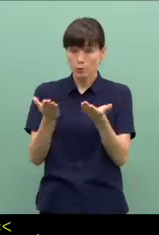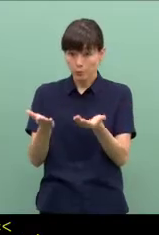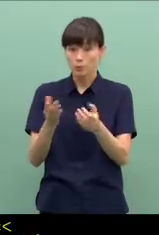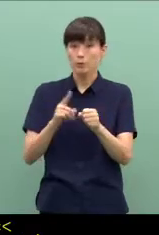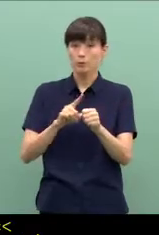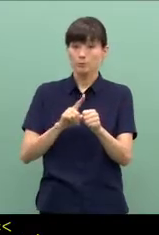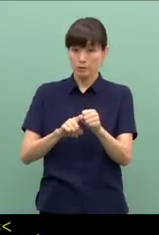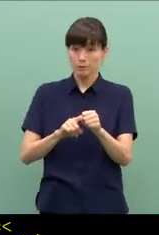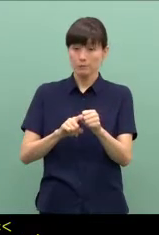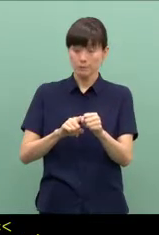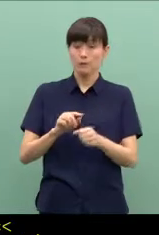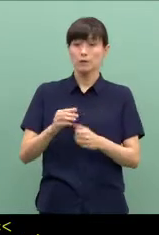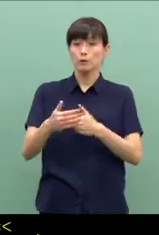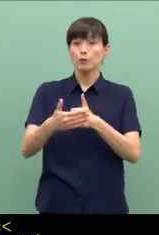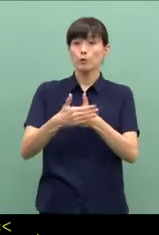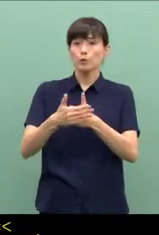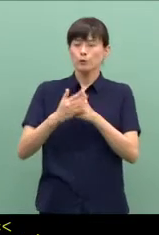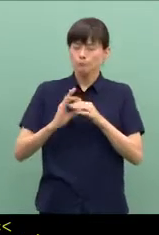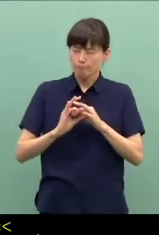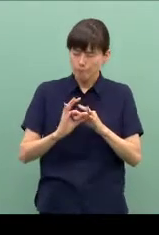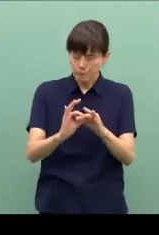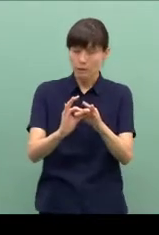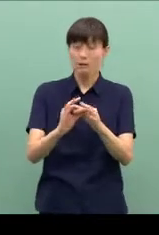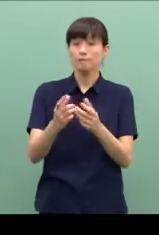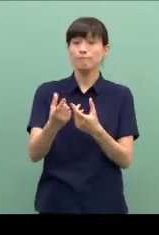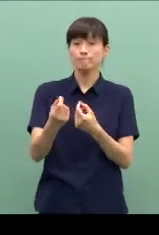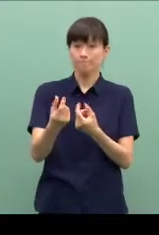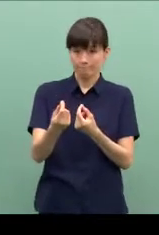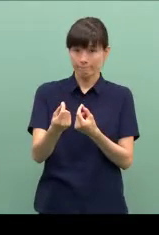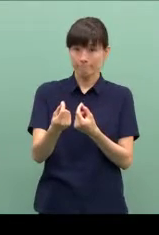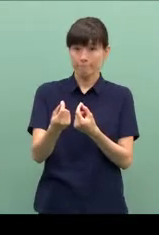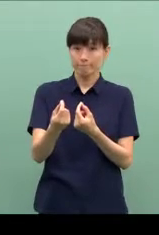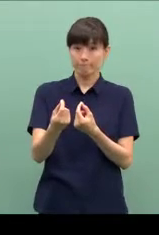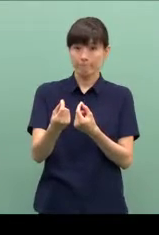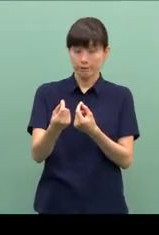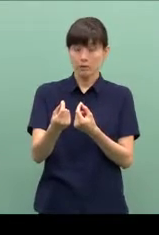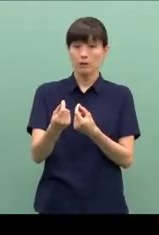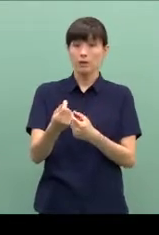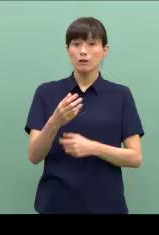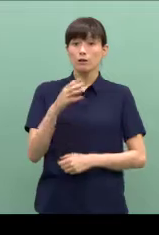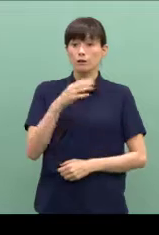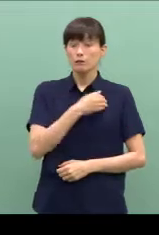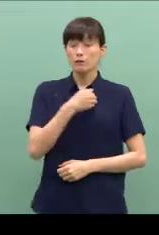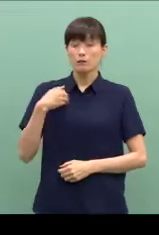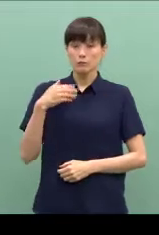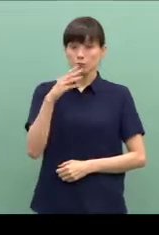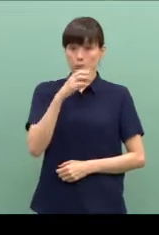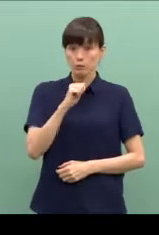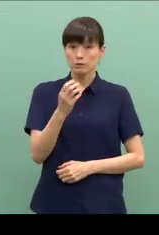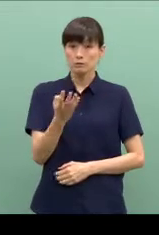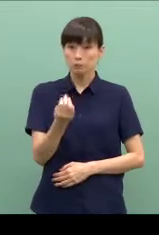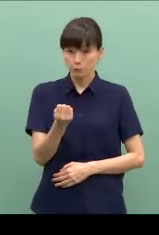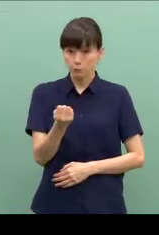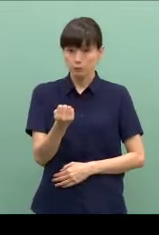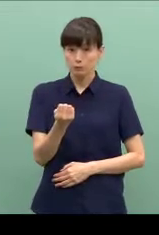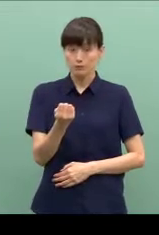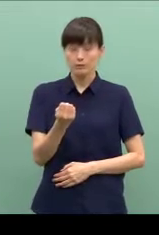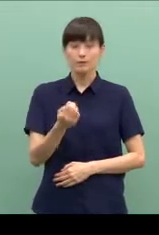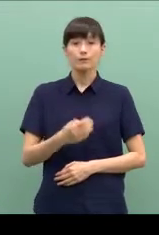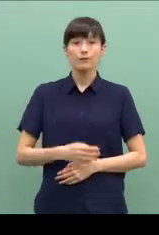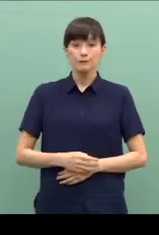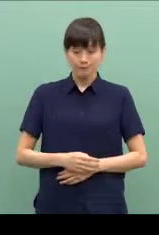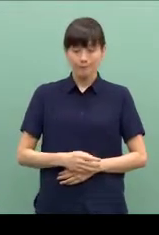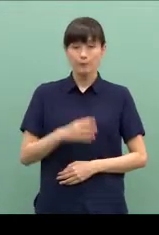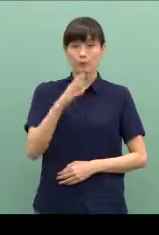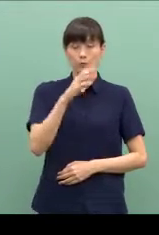継続して協力してもらう必要があるんですね。ところで、献血は何歳からできますか？ はい、献血は16歳